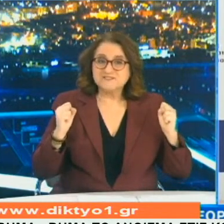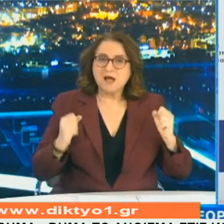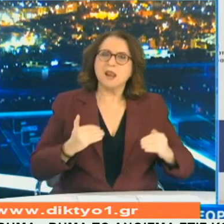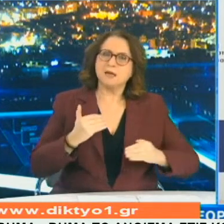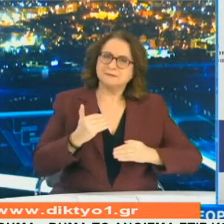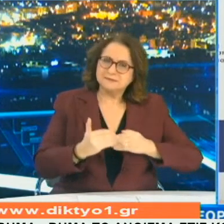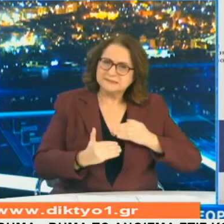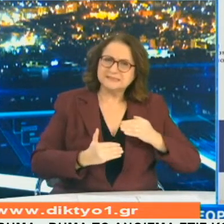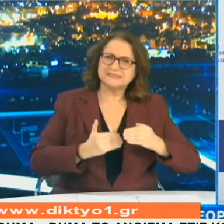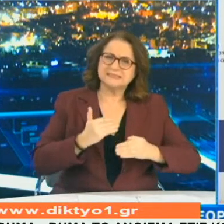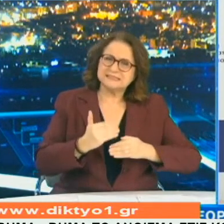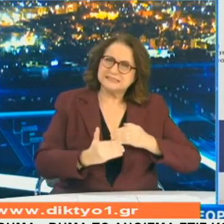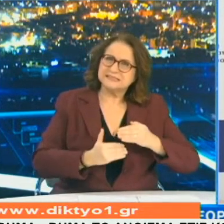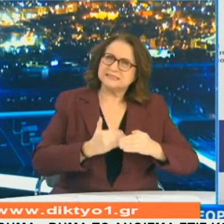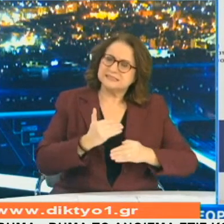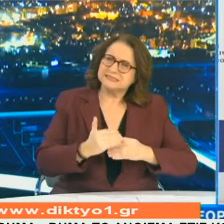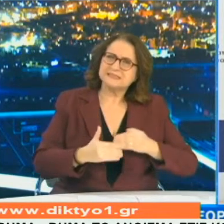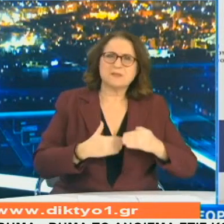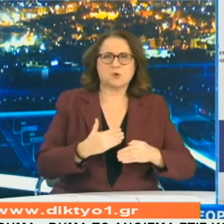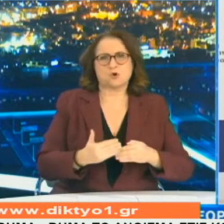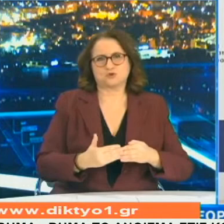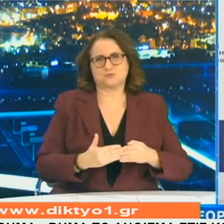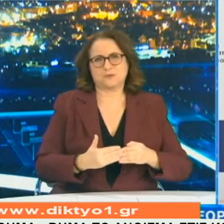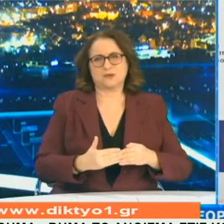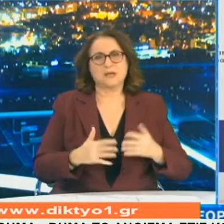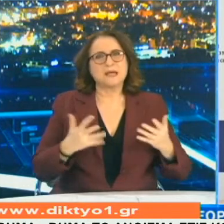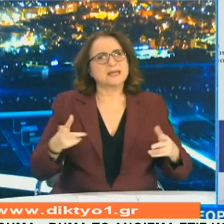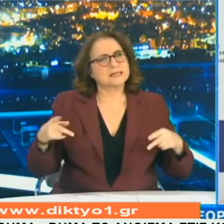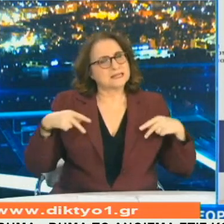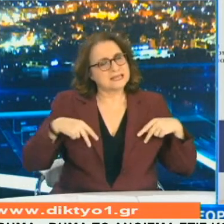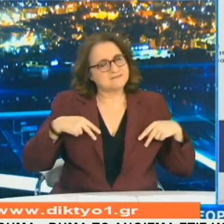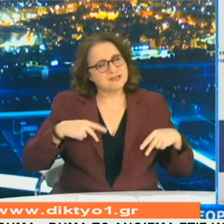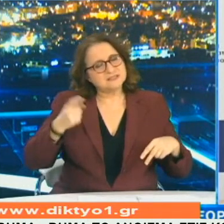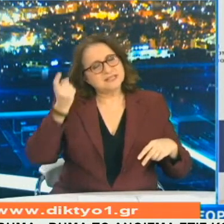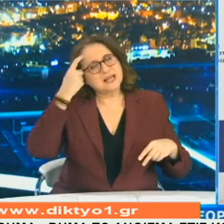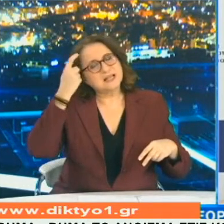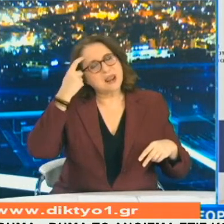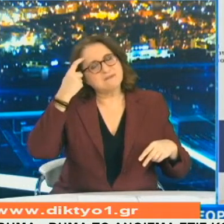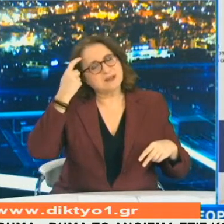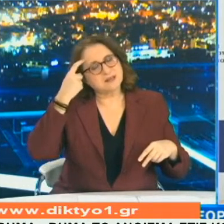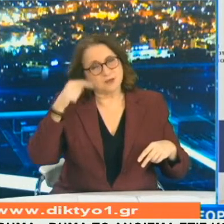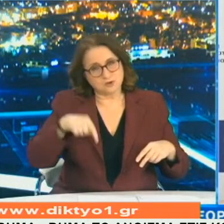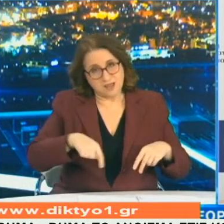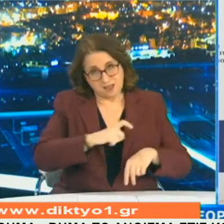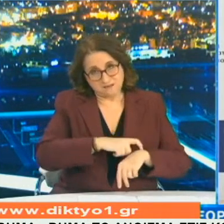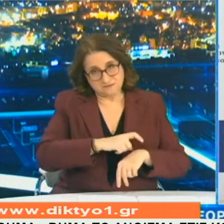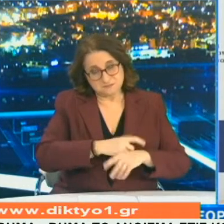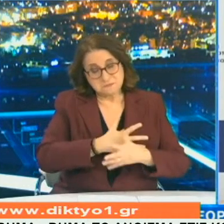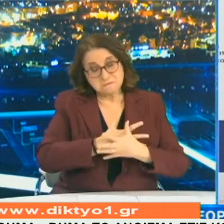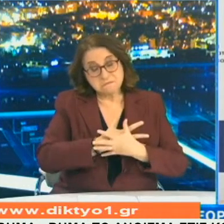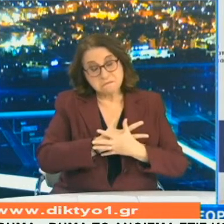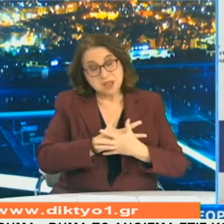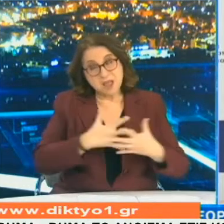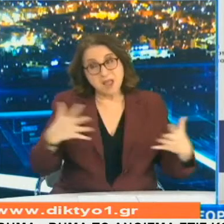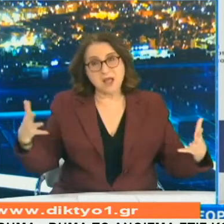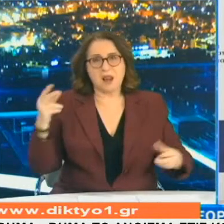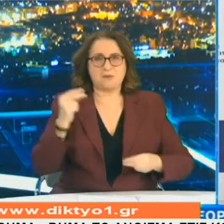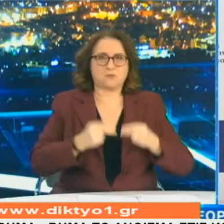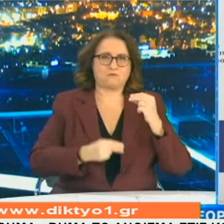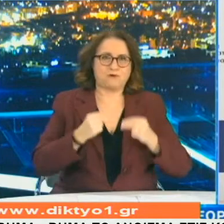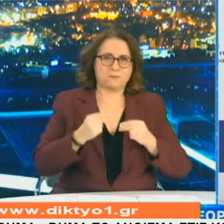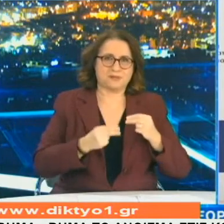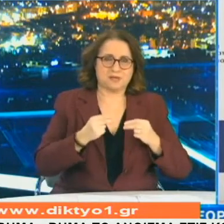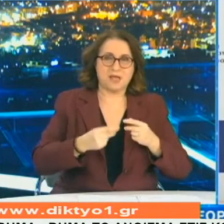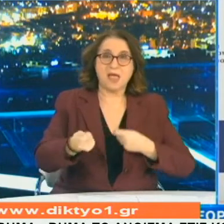το βήμα, διότι η κυβέρνηση απολύτως κατανοεί τα τεράστια προβλήματα που η παραταταμένη καραντίνα έχει φέρει συνολικά